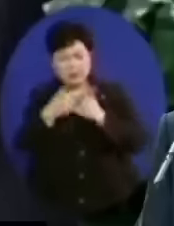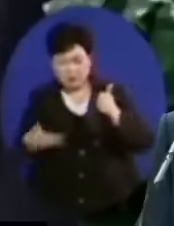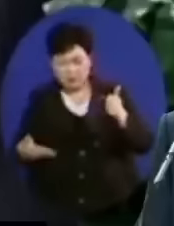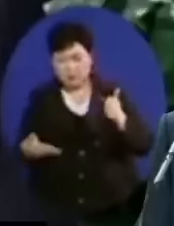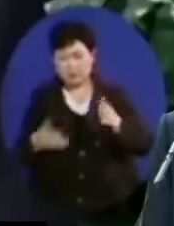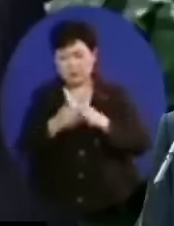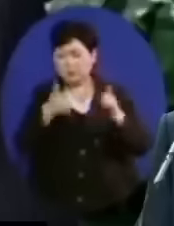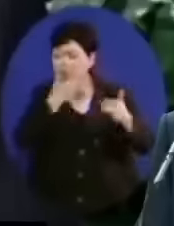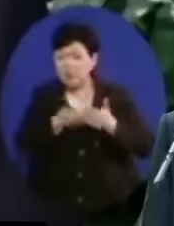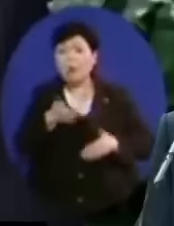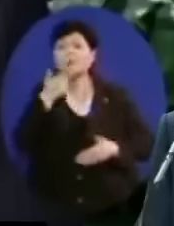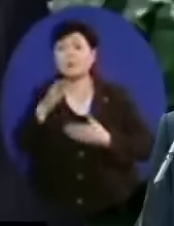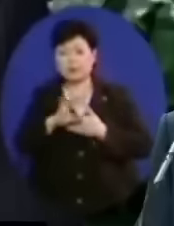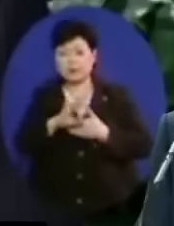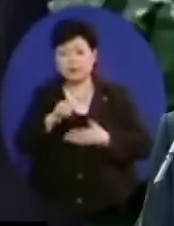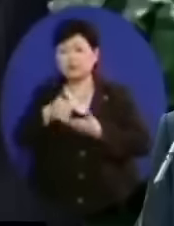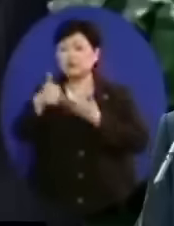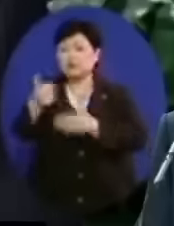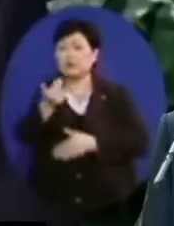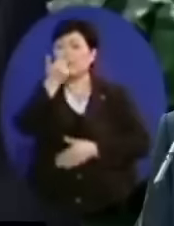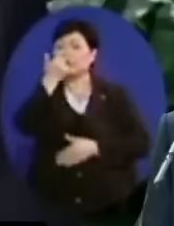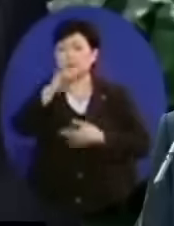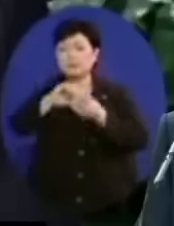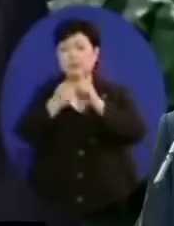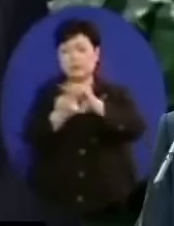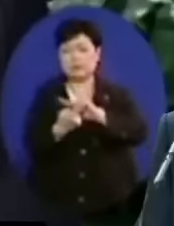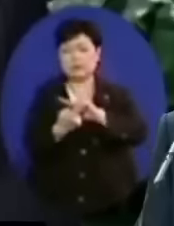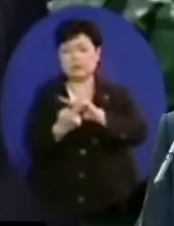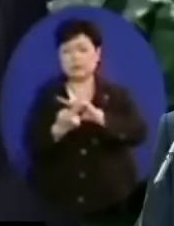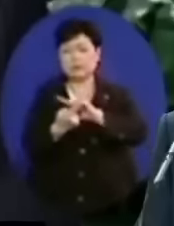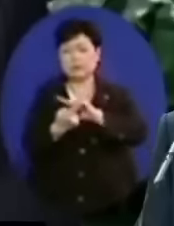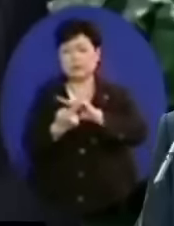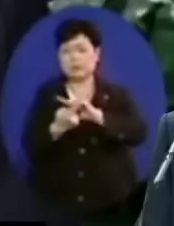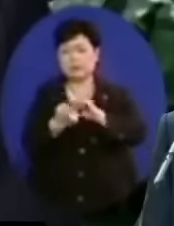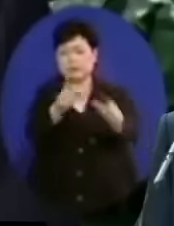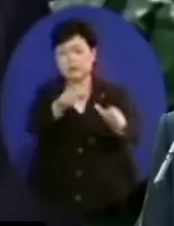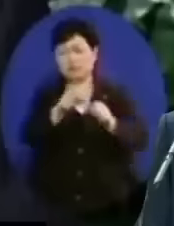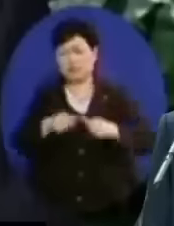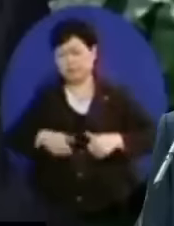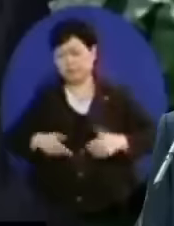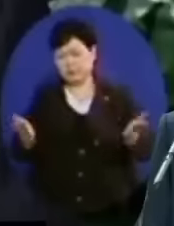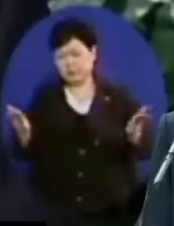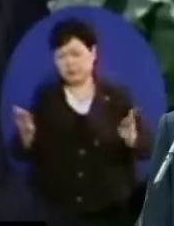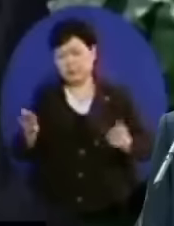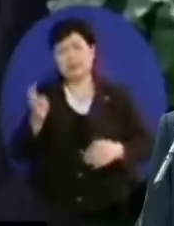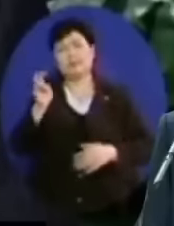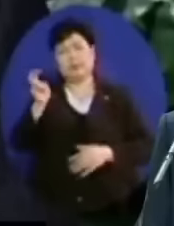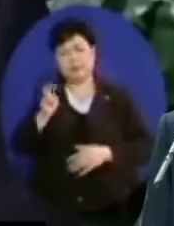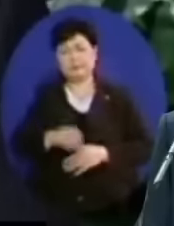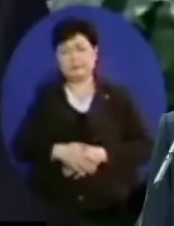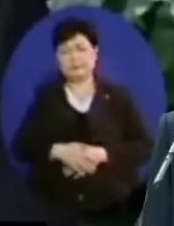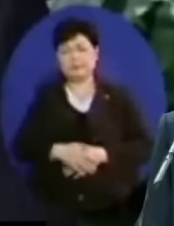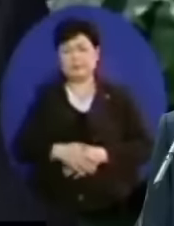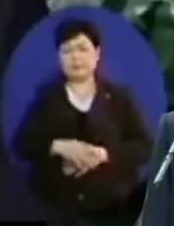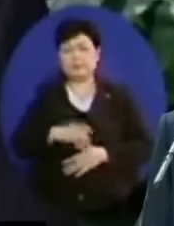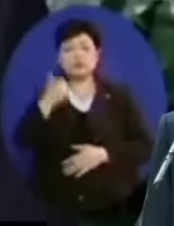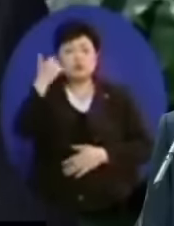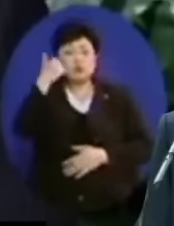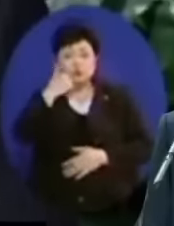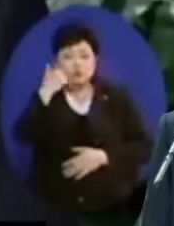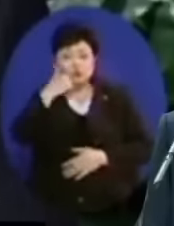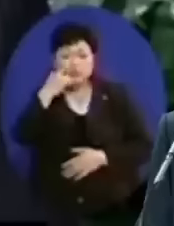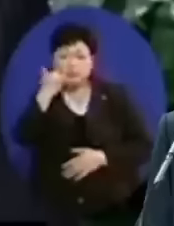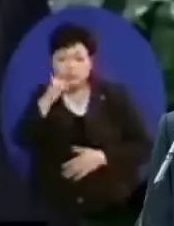아니면 주님이 목숨을 대신해서 구하려고 하지 않았을 것입니다. 어느 부모도 자기